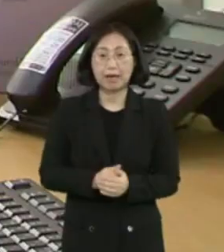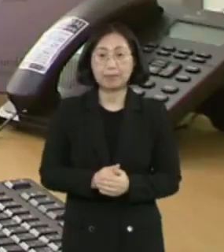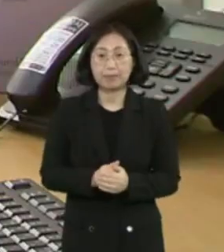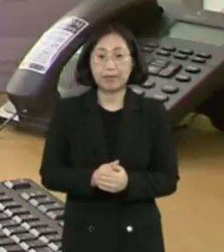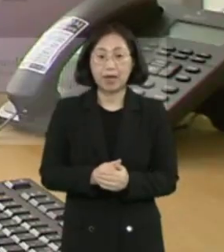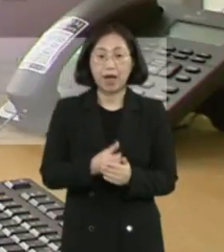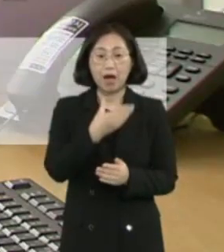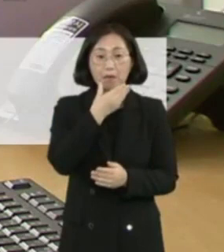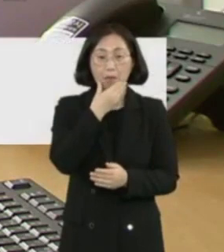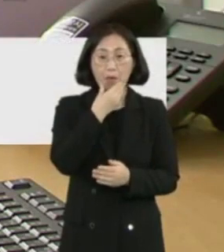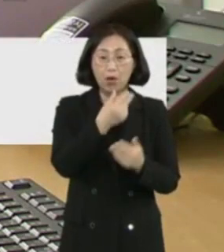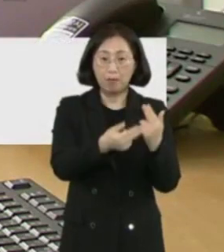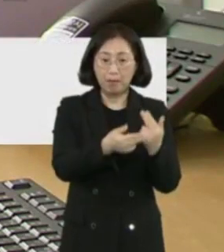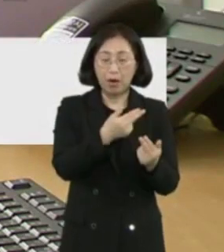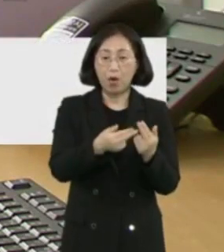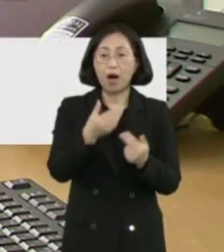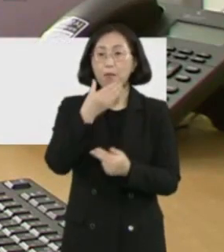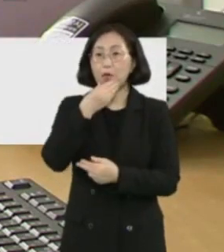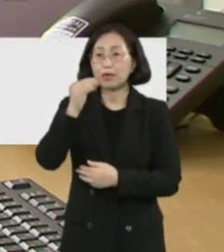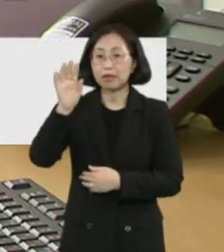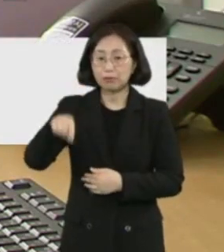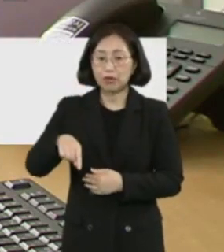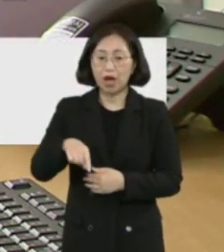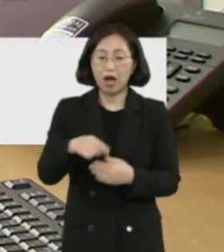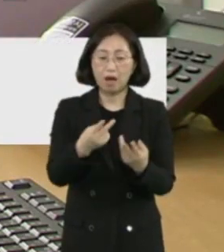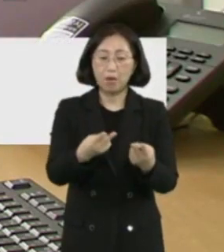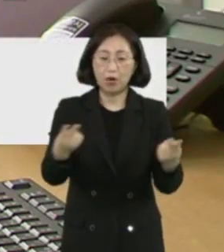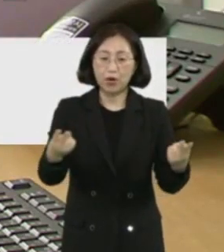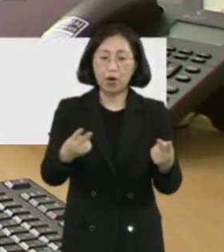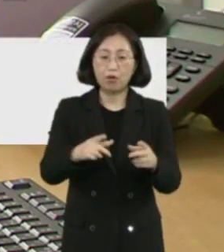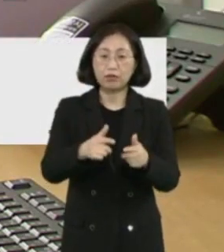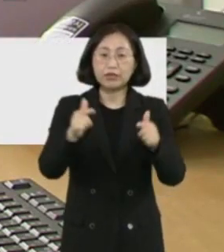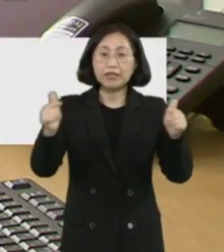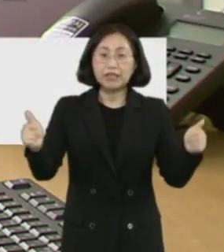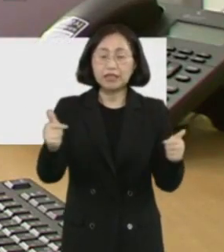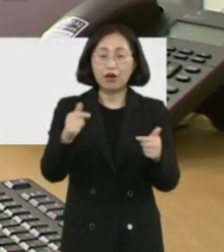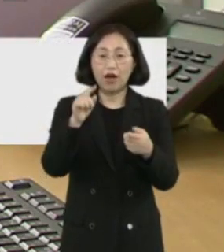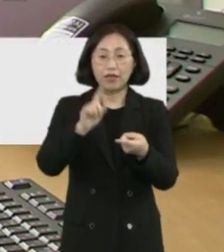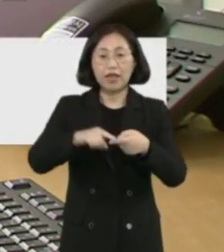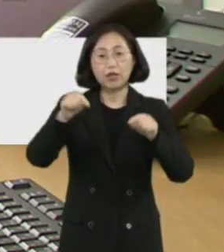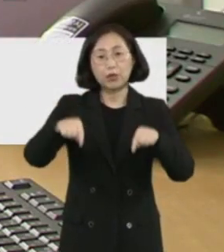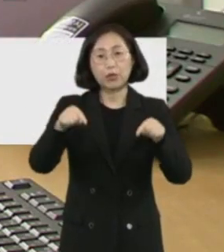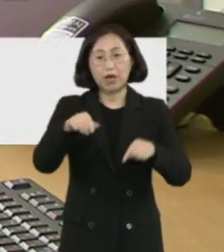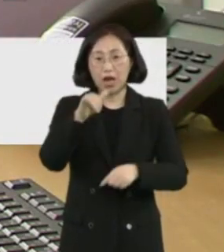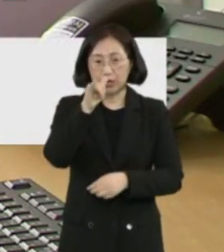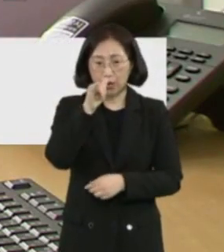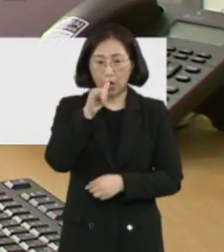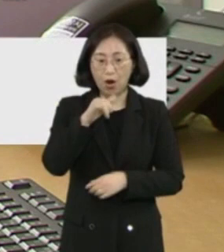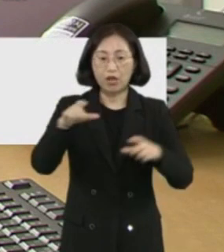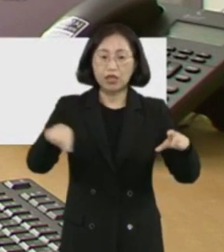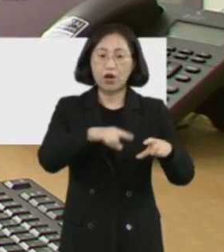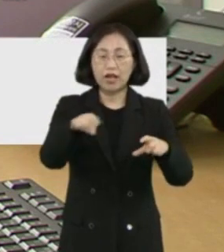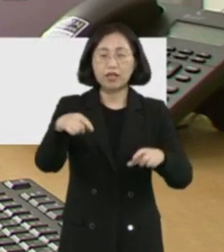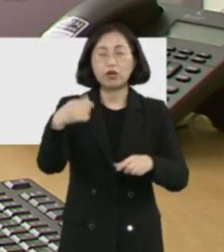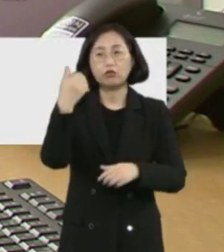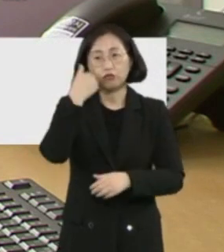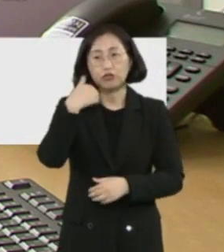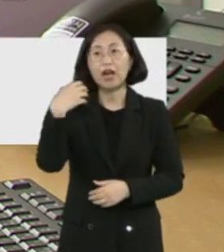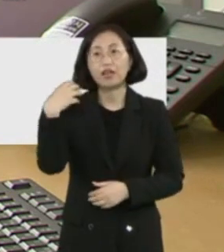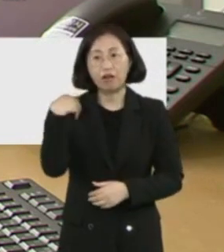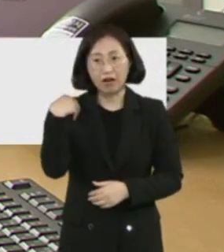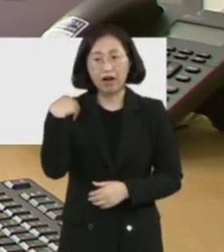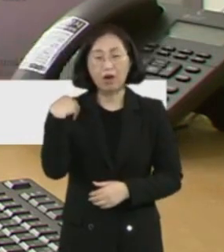복지부가 지속적으로 이 병상 확충에 대해서 논의를 했었습니다. 누군가는 이제 이 지역에서 해야 될 역할이 있었기